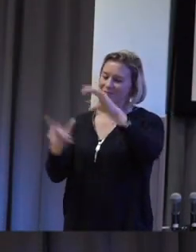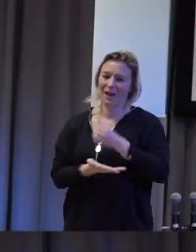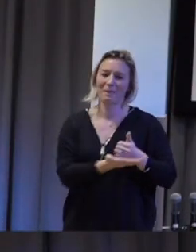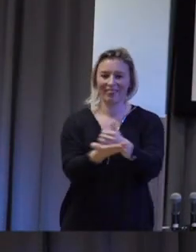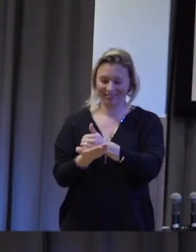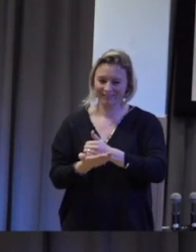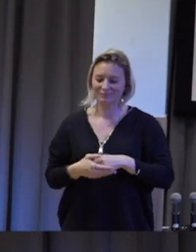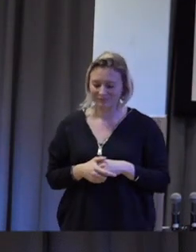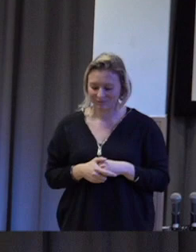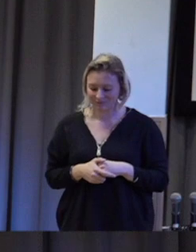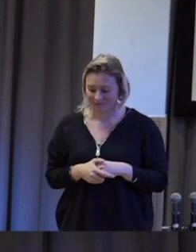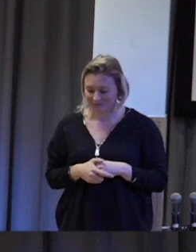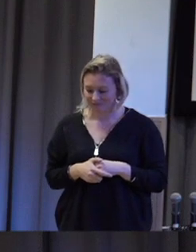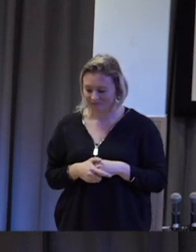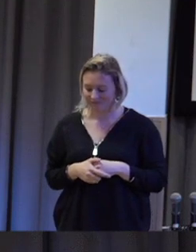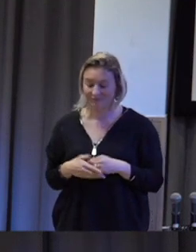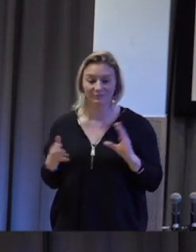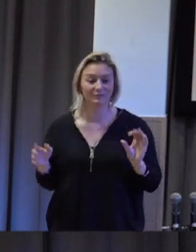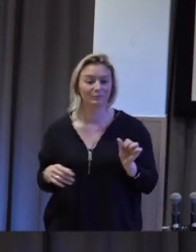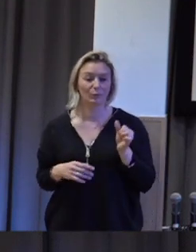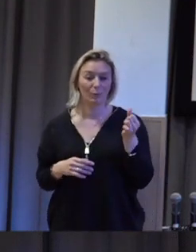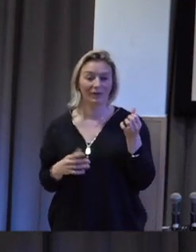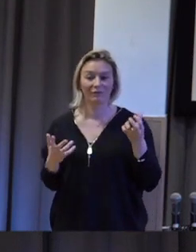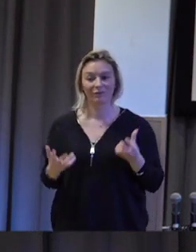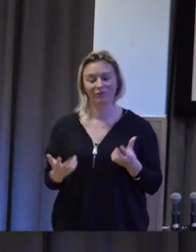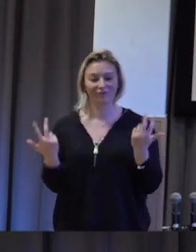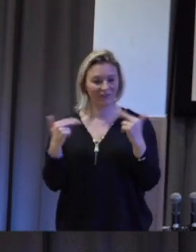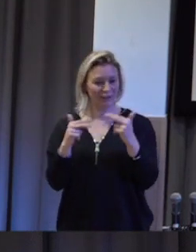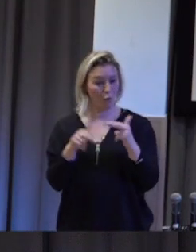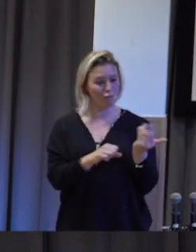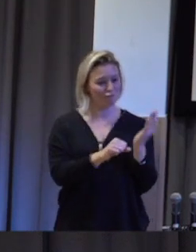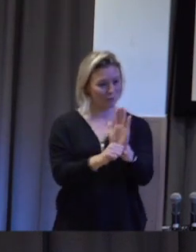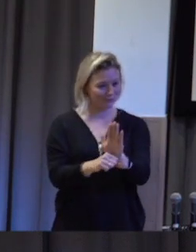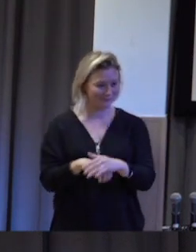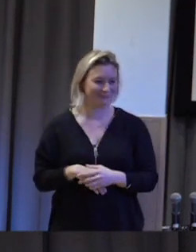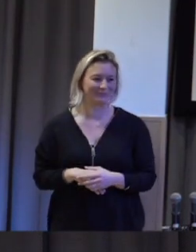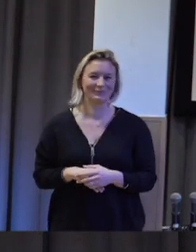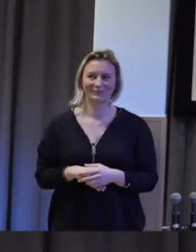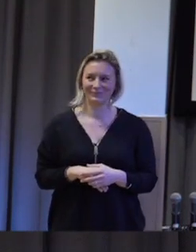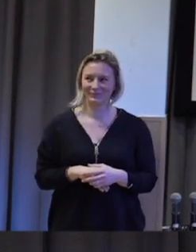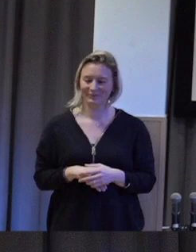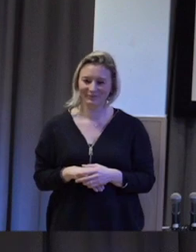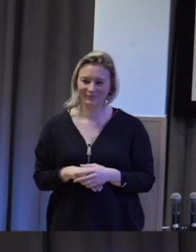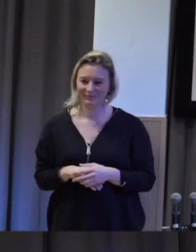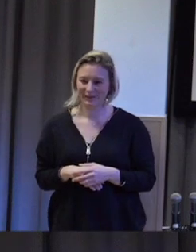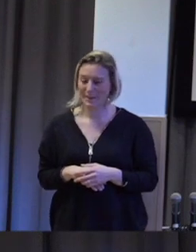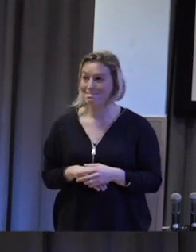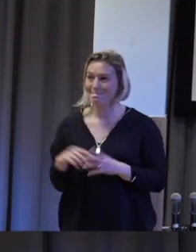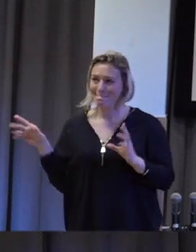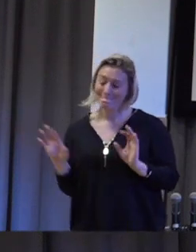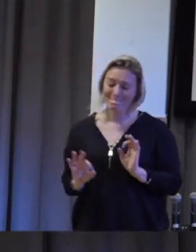Je voudrais qu'on passe d'abord cette vidéo que j'ai contactée pour ce